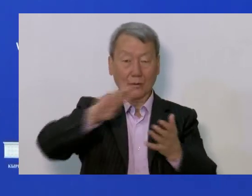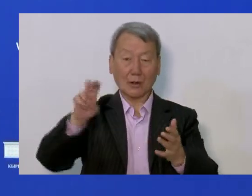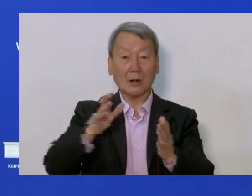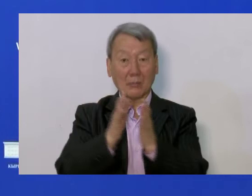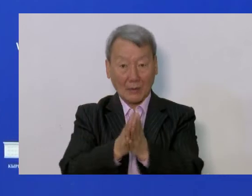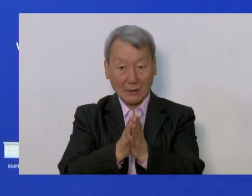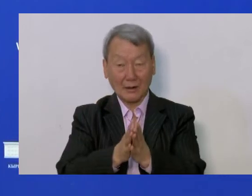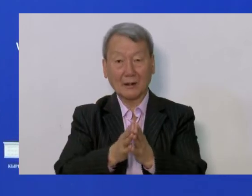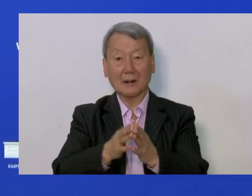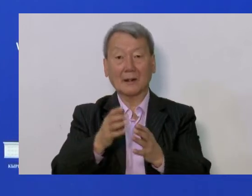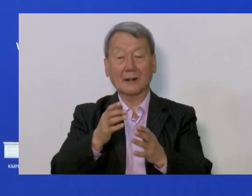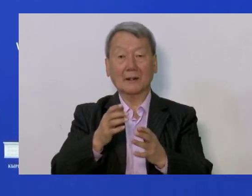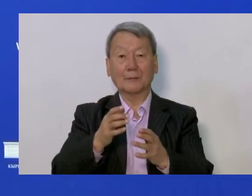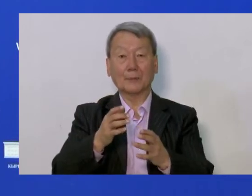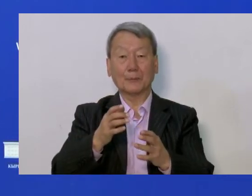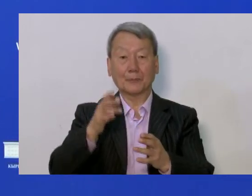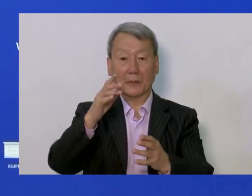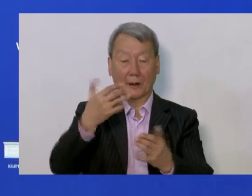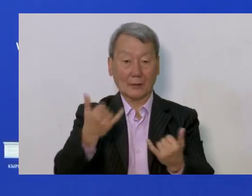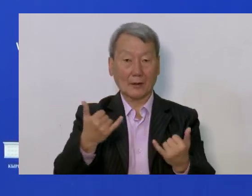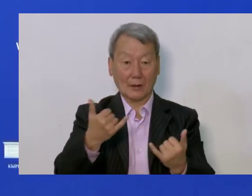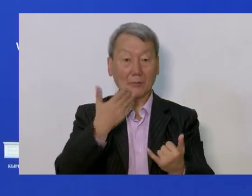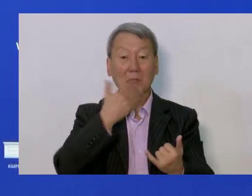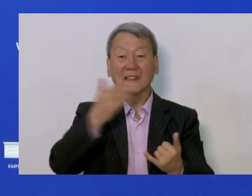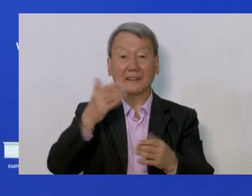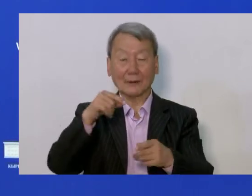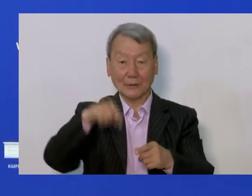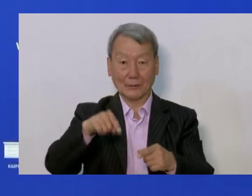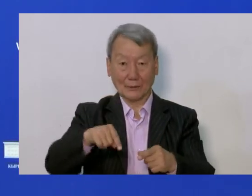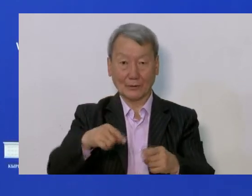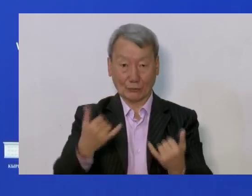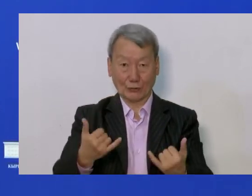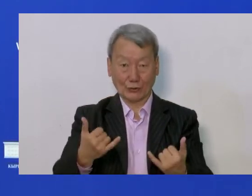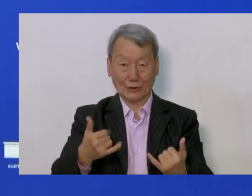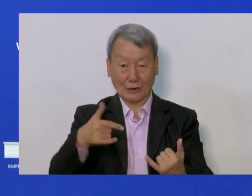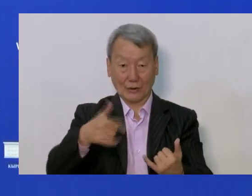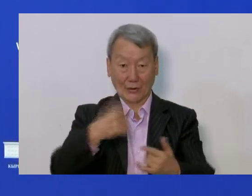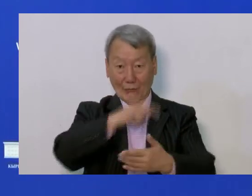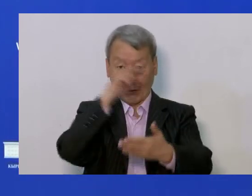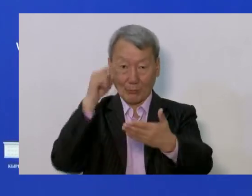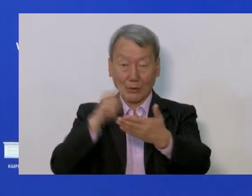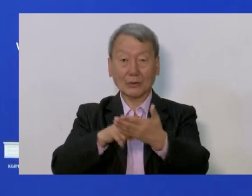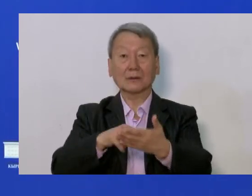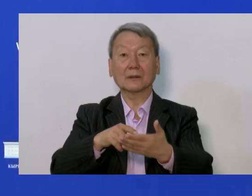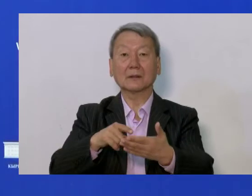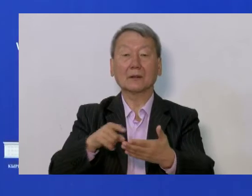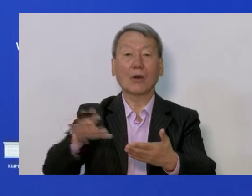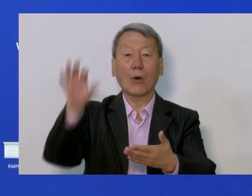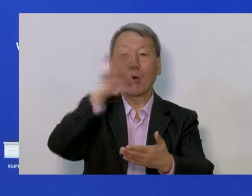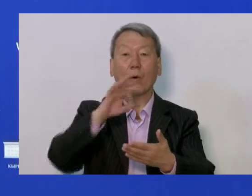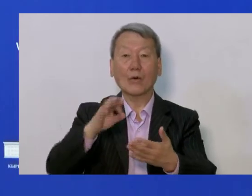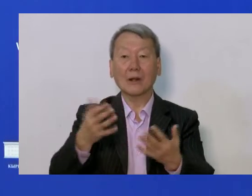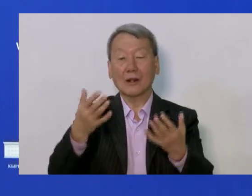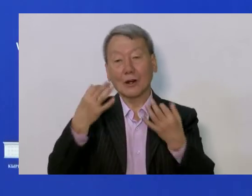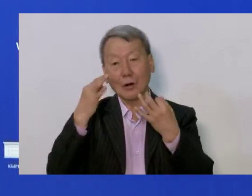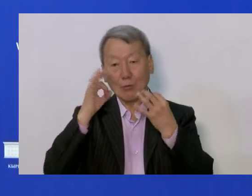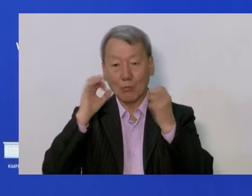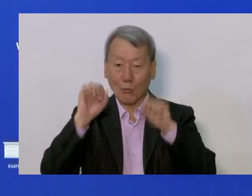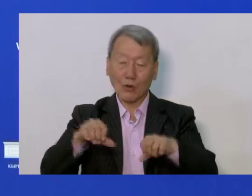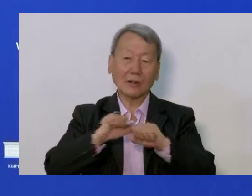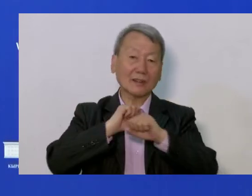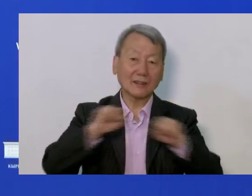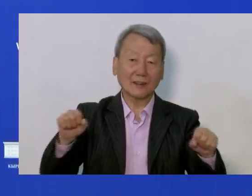поэтому на последнем этапе вот данный вопрос по получению разрешения